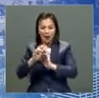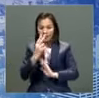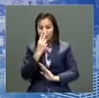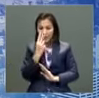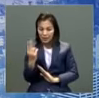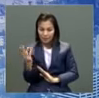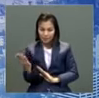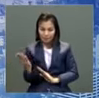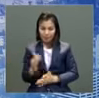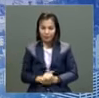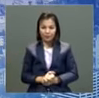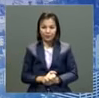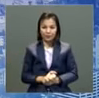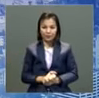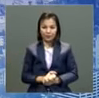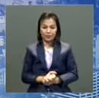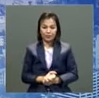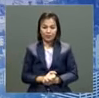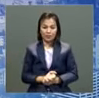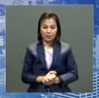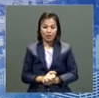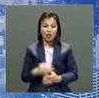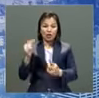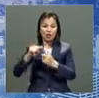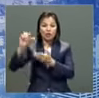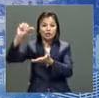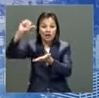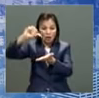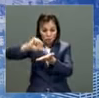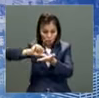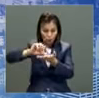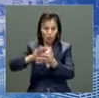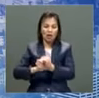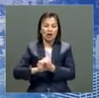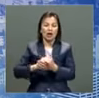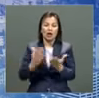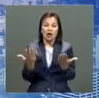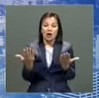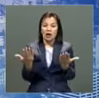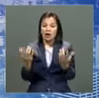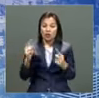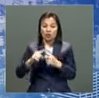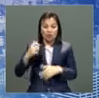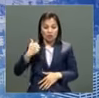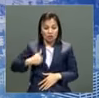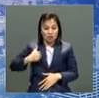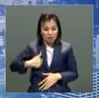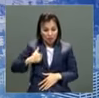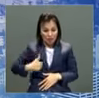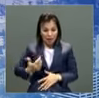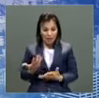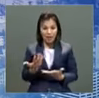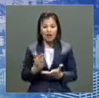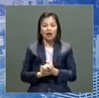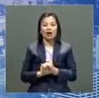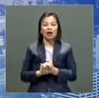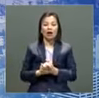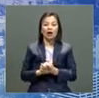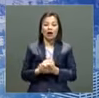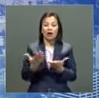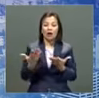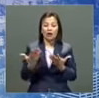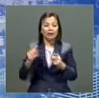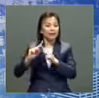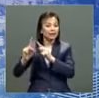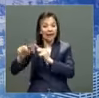ในมือเนี่ยทั้งที่ซาอุดีอาระเบียทั้งสวีเดนทั้งนิวซีแลนด์นะครับมีการติดต่อประสานงาน